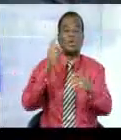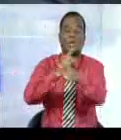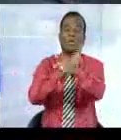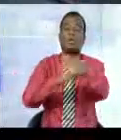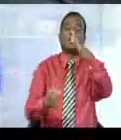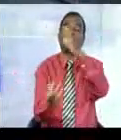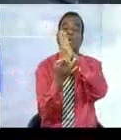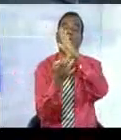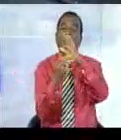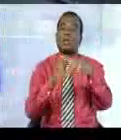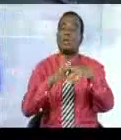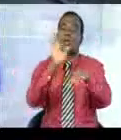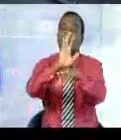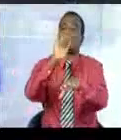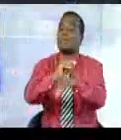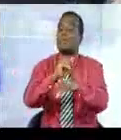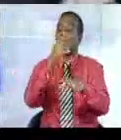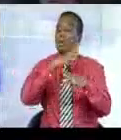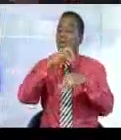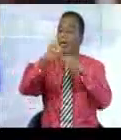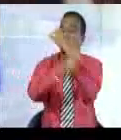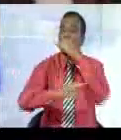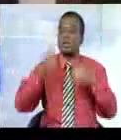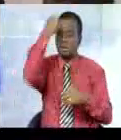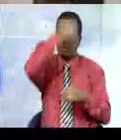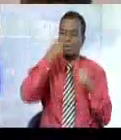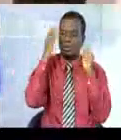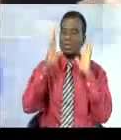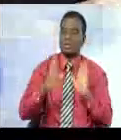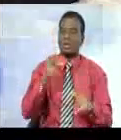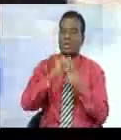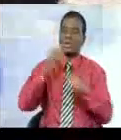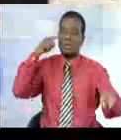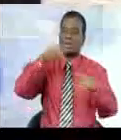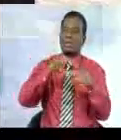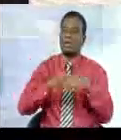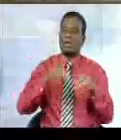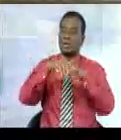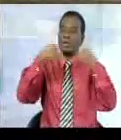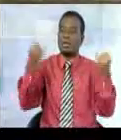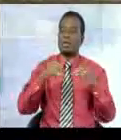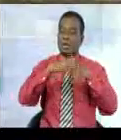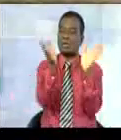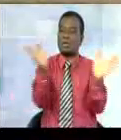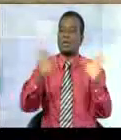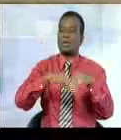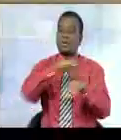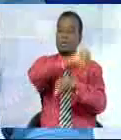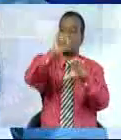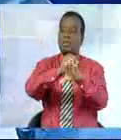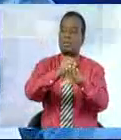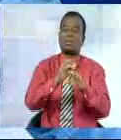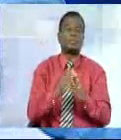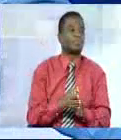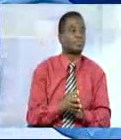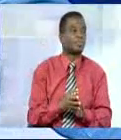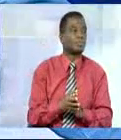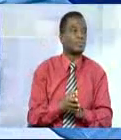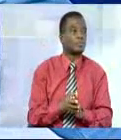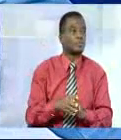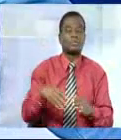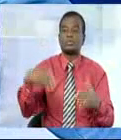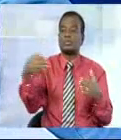développement technologique de la Côte d'Ivoire et de la région africaine, c'est le défi de la direction générale de l'Institut.